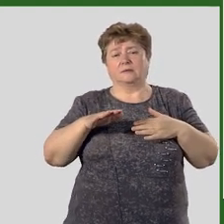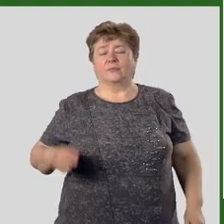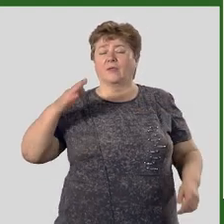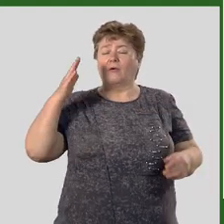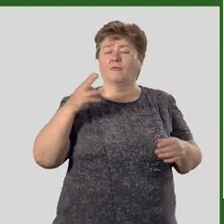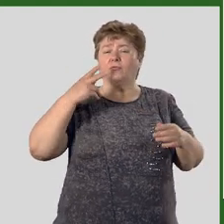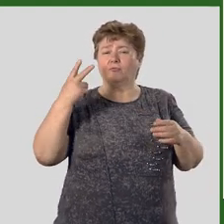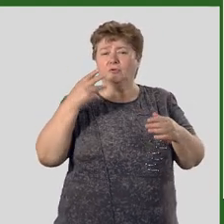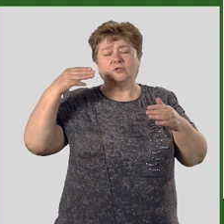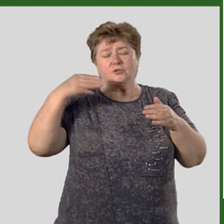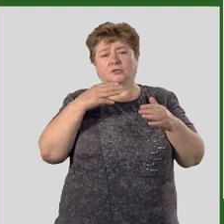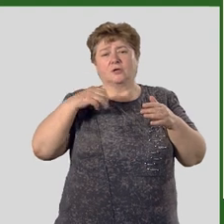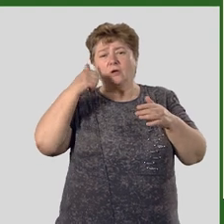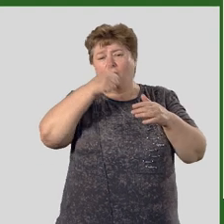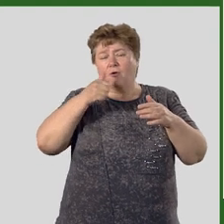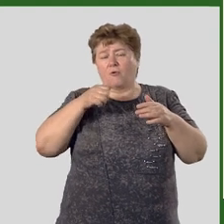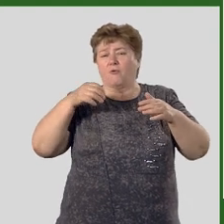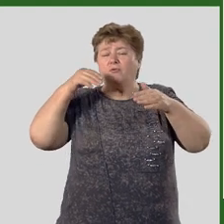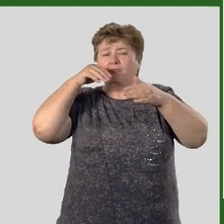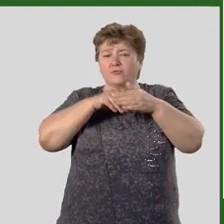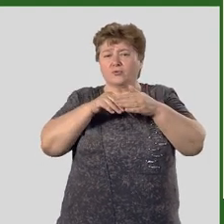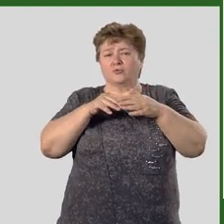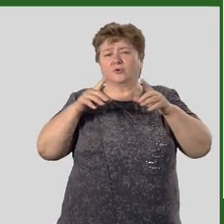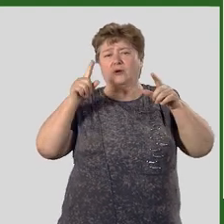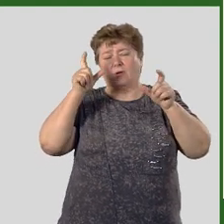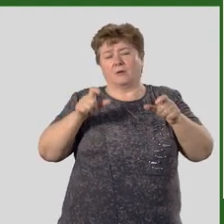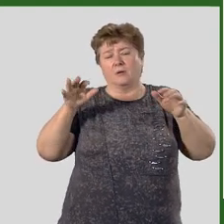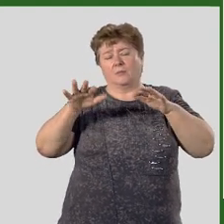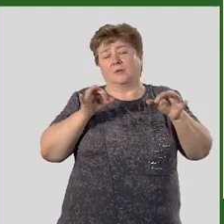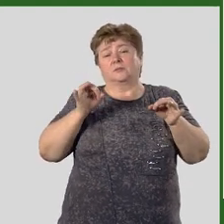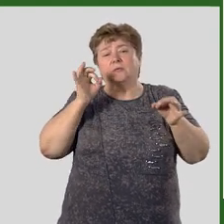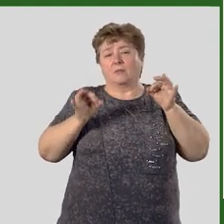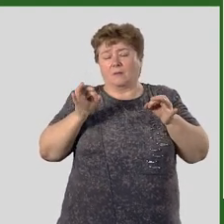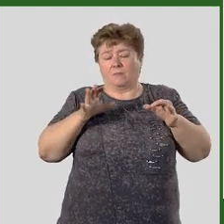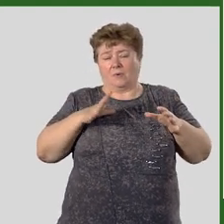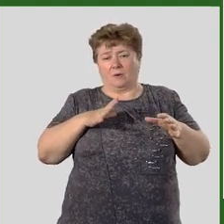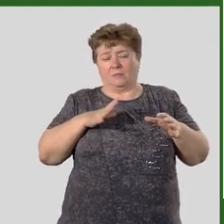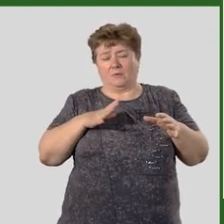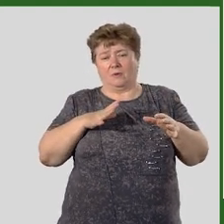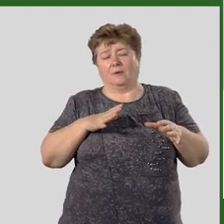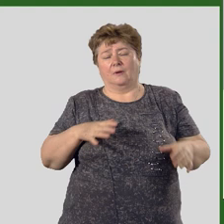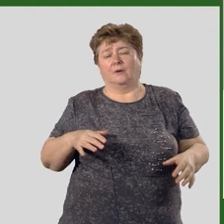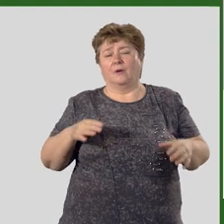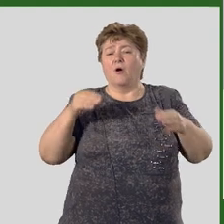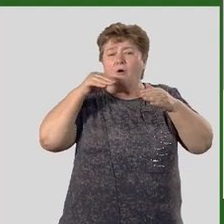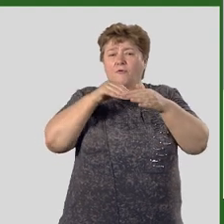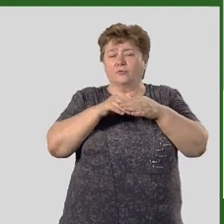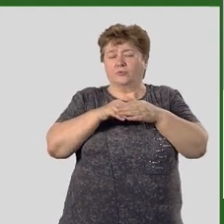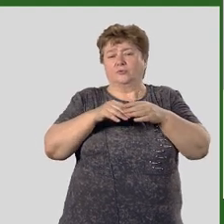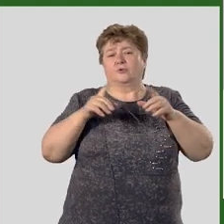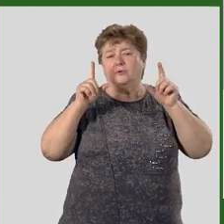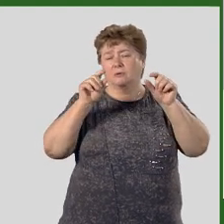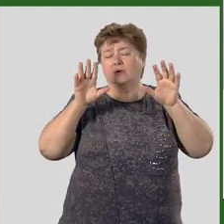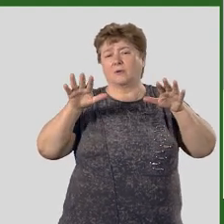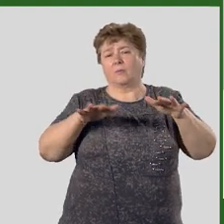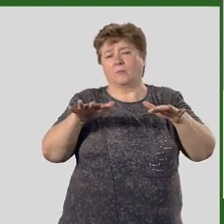В 2000-е годы масштабы внутренней миграции стабилизировались. Во внутренних